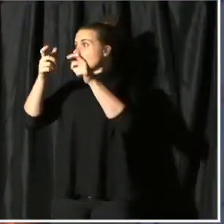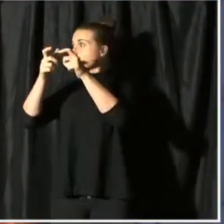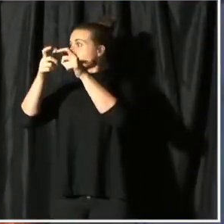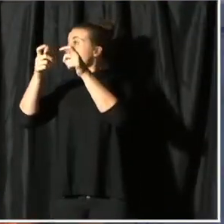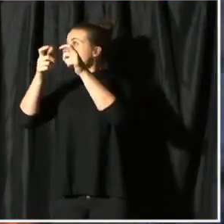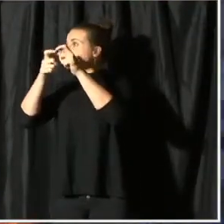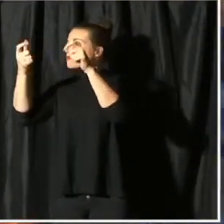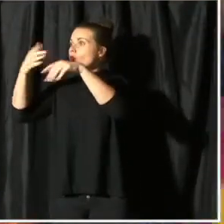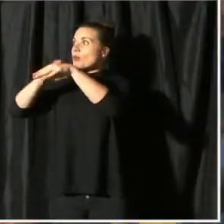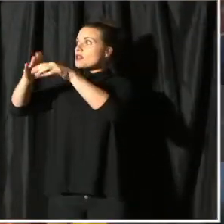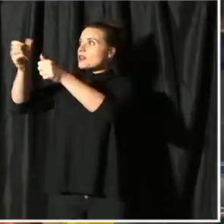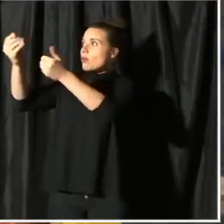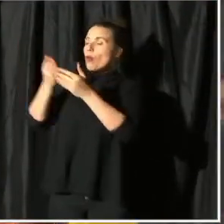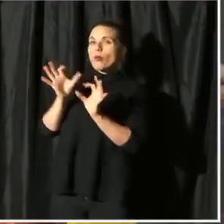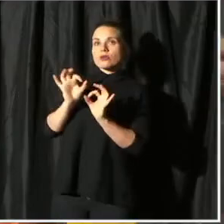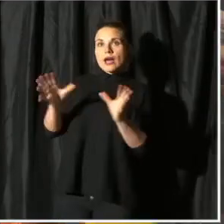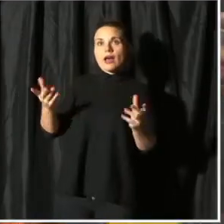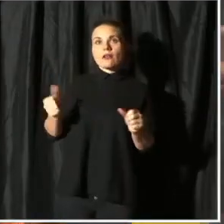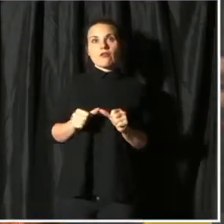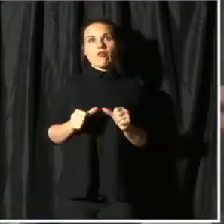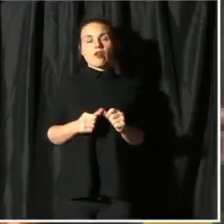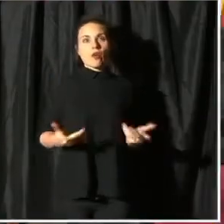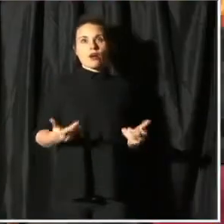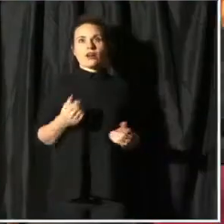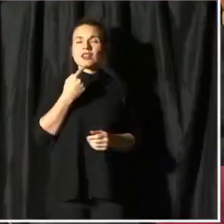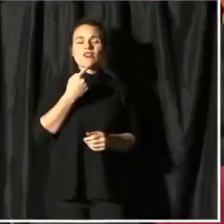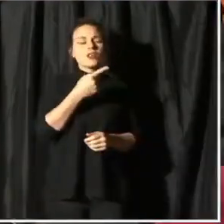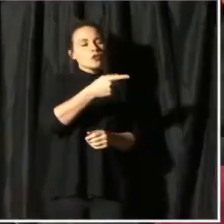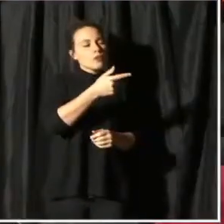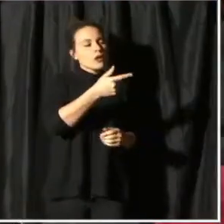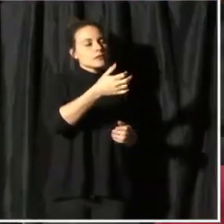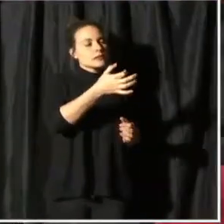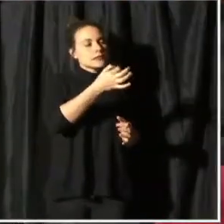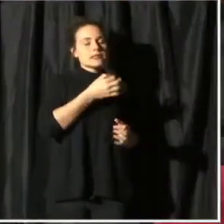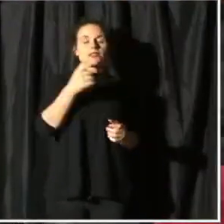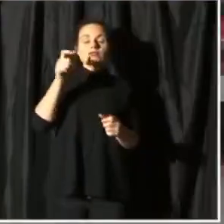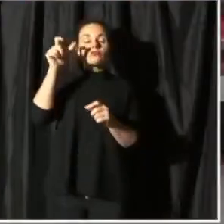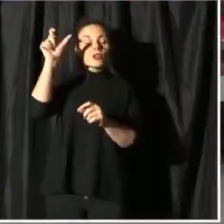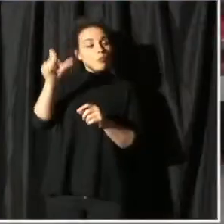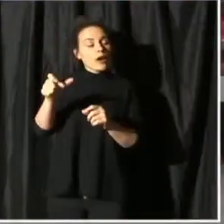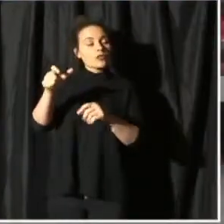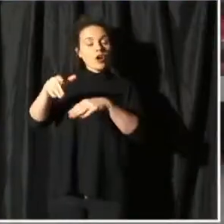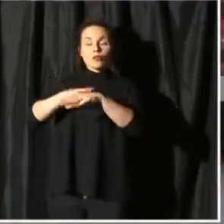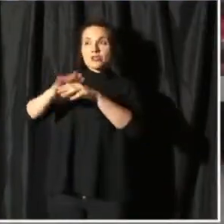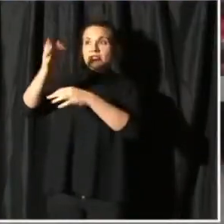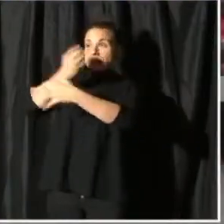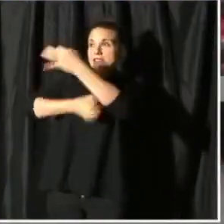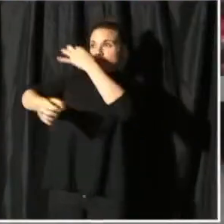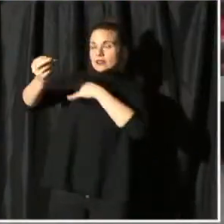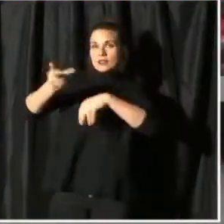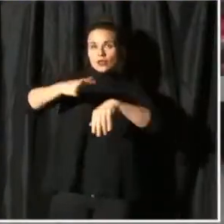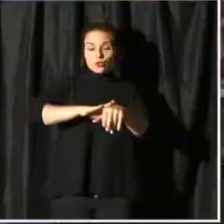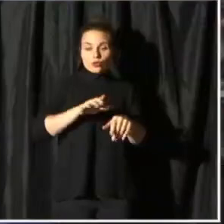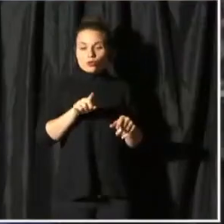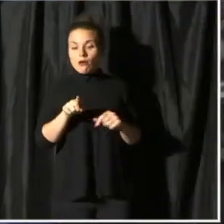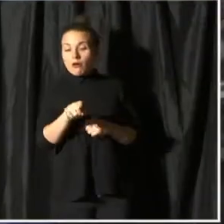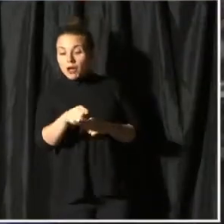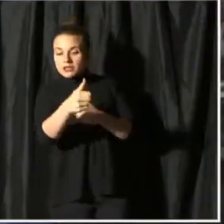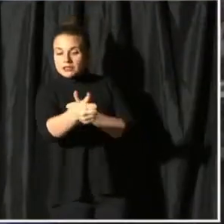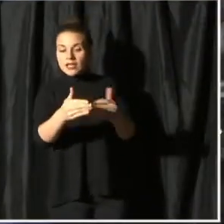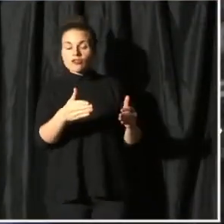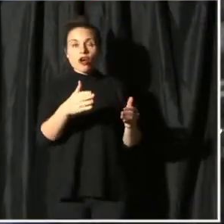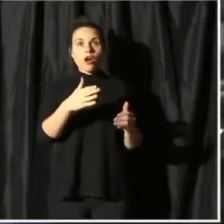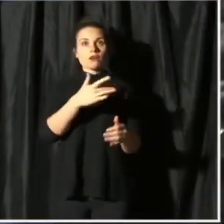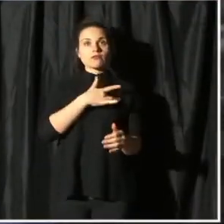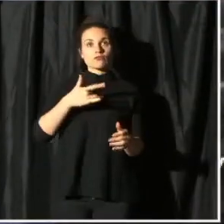voilà ce que nous explique c'est que derrière les grands discours on assiste toujours à une forme de démantèlement du service public de la santé complètement complètement